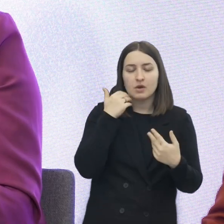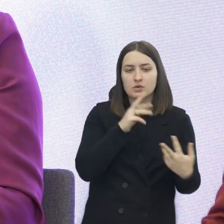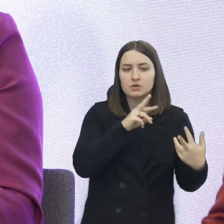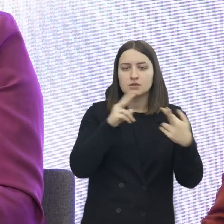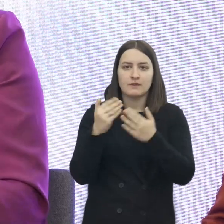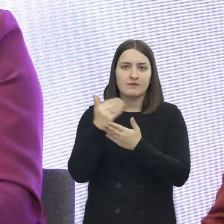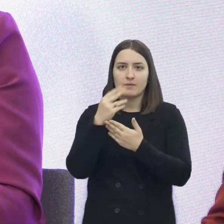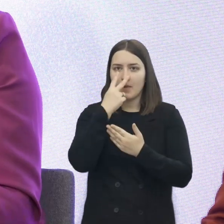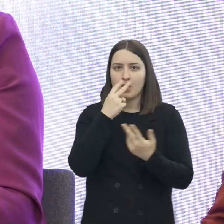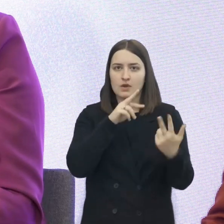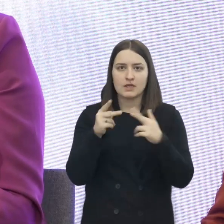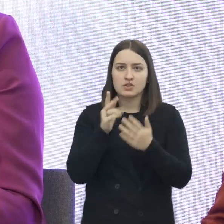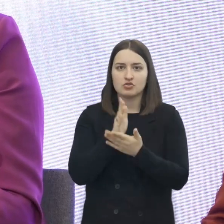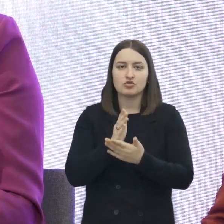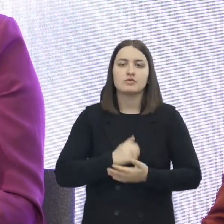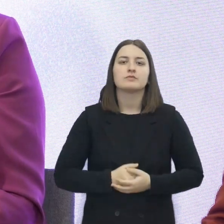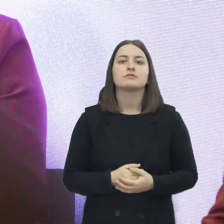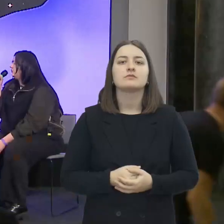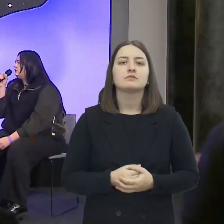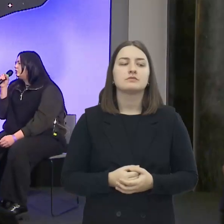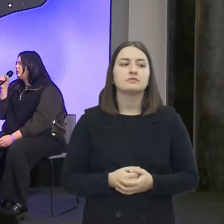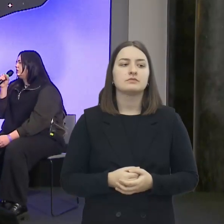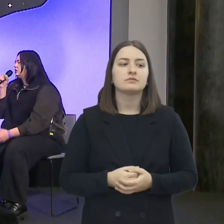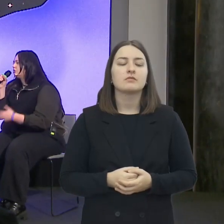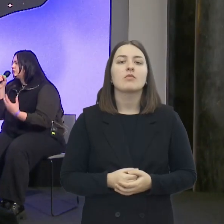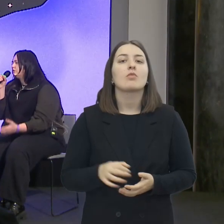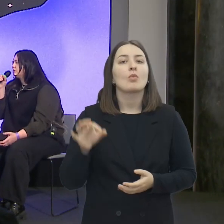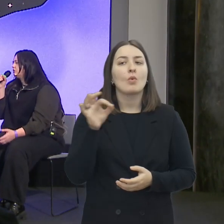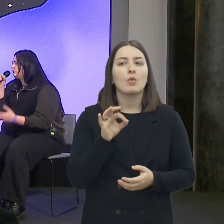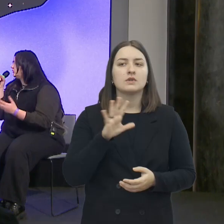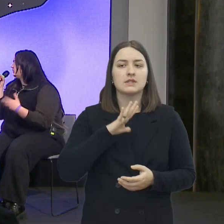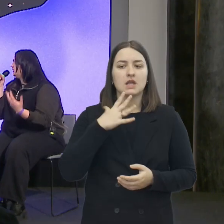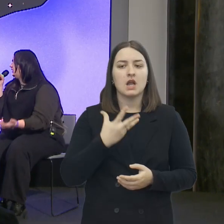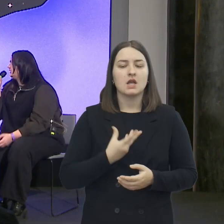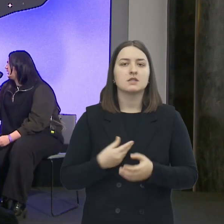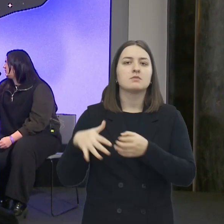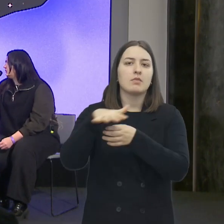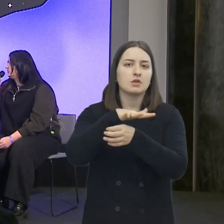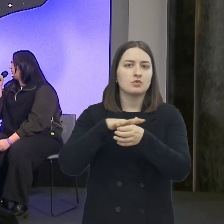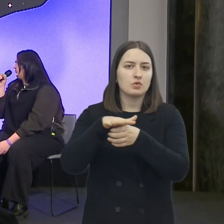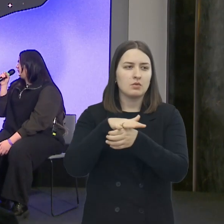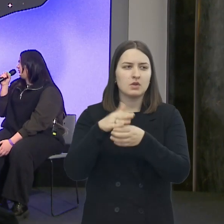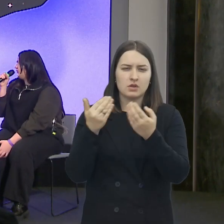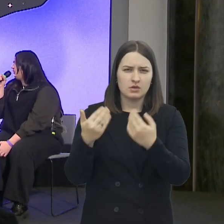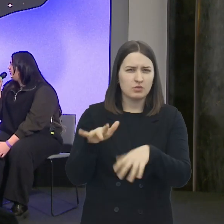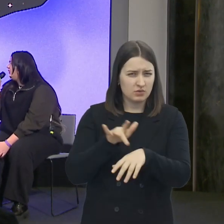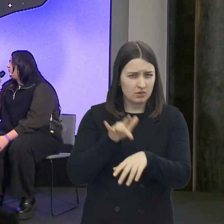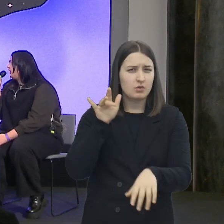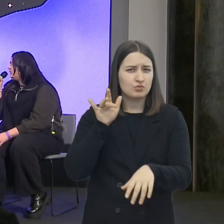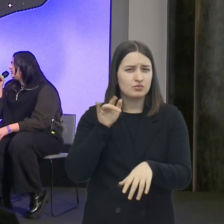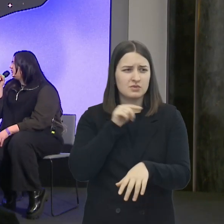paauglius. Ajau, ar trans bendruomenė jau jaučia kažkokius šios radikalizacijos tarp